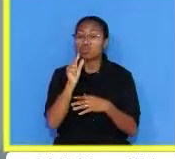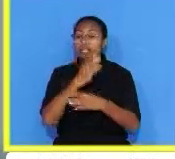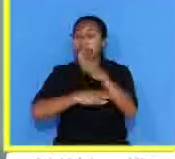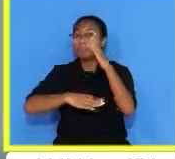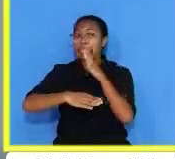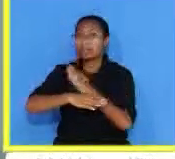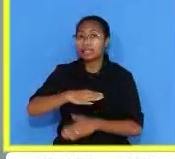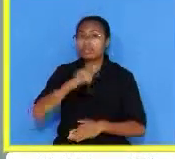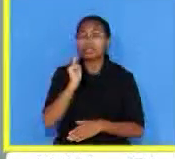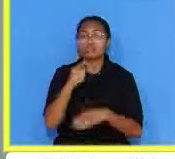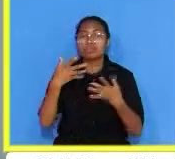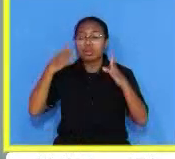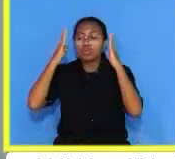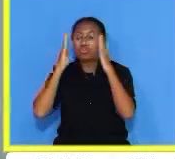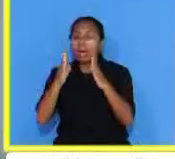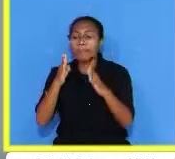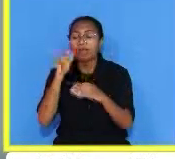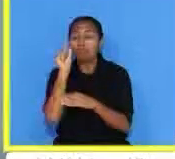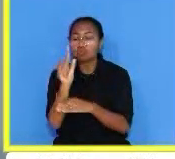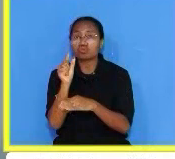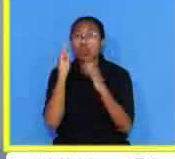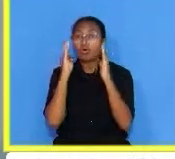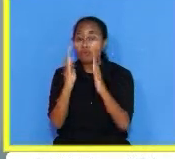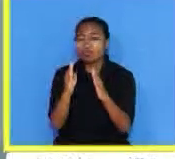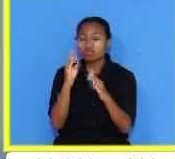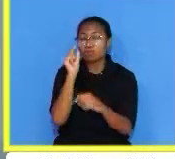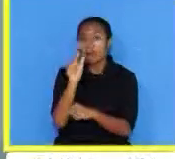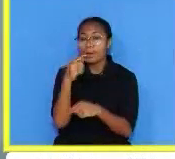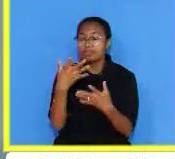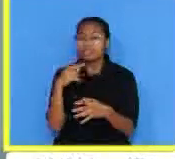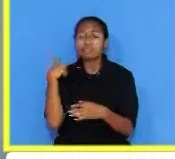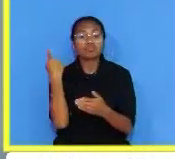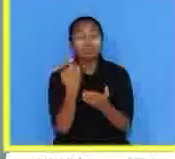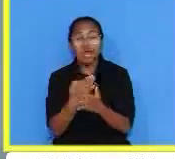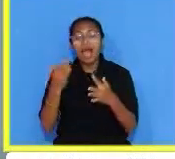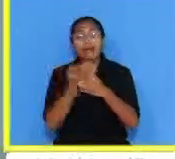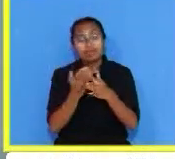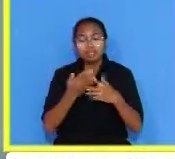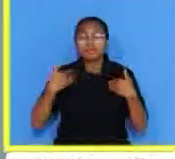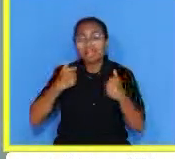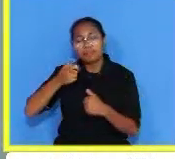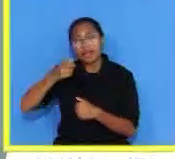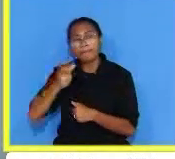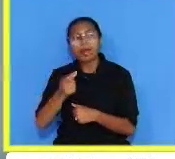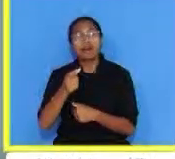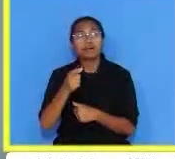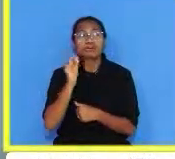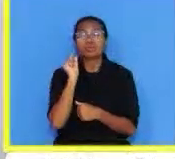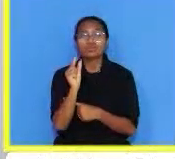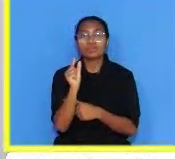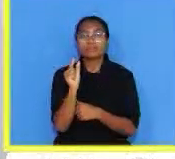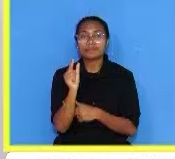penyandang disabilitas sudah diprioritaskan, jadi semua akses sudah bisa lebih mudah untuk teman-teman dapatkan